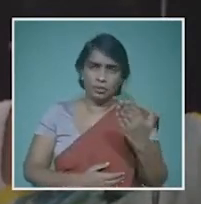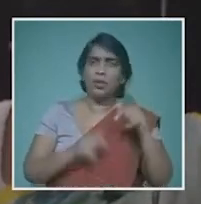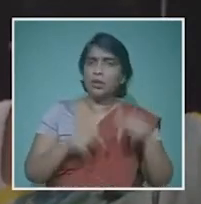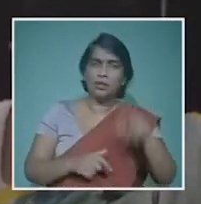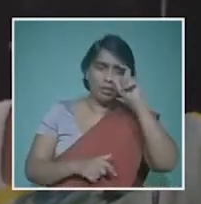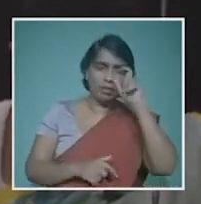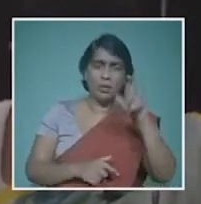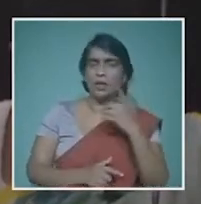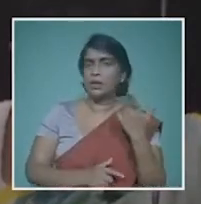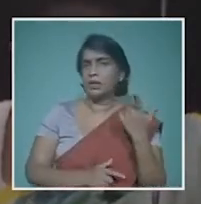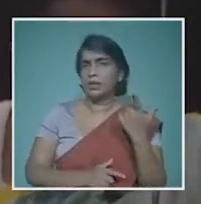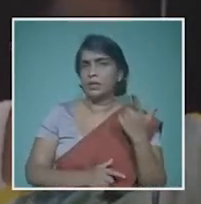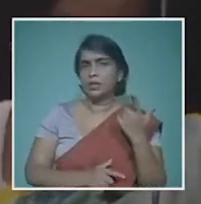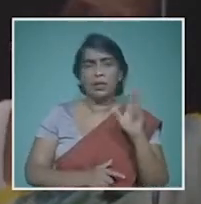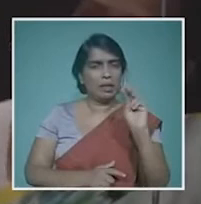බලන්න